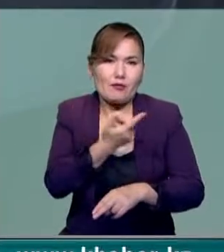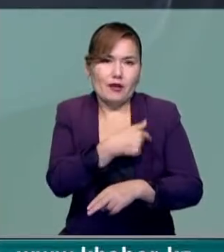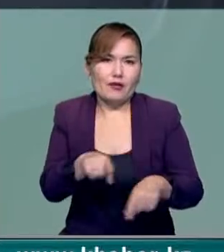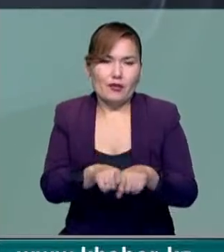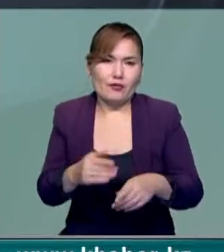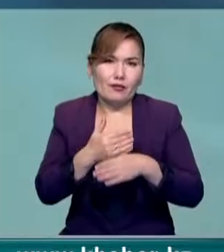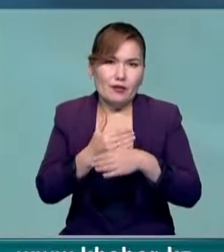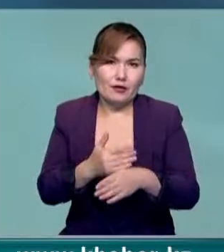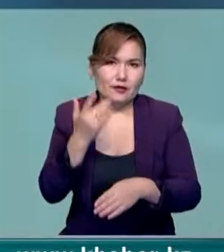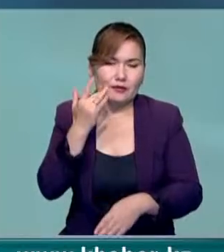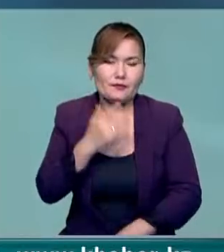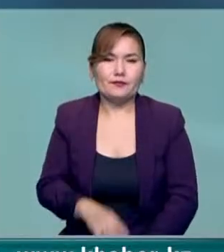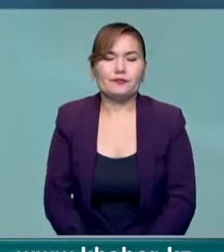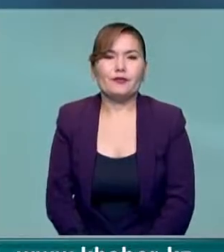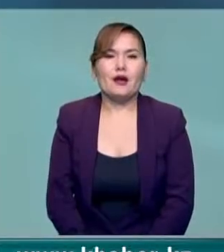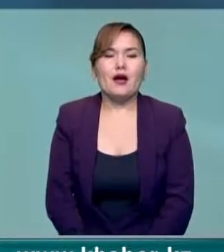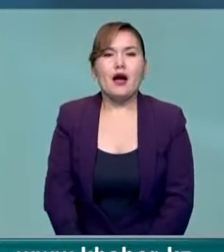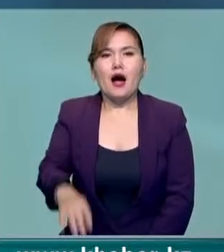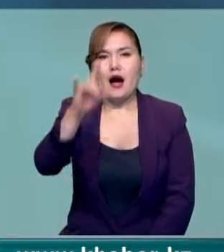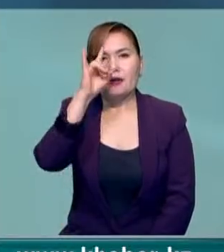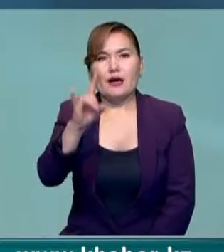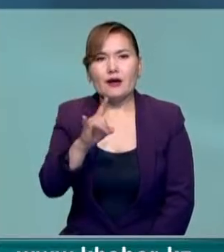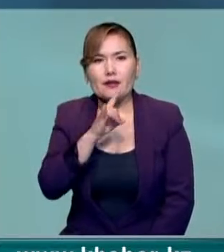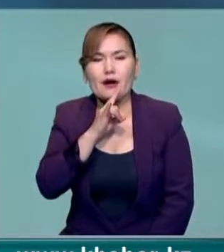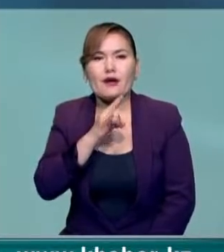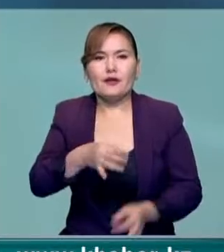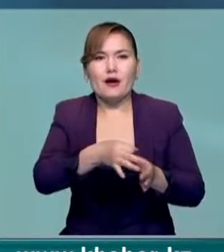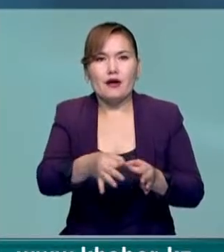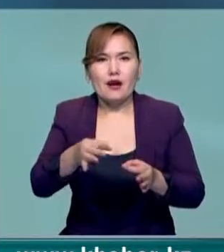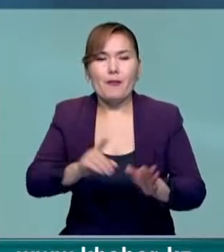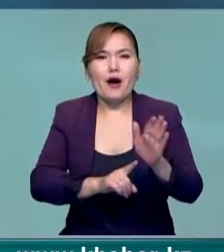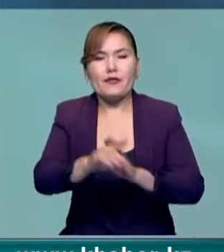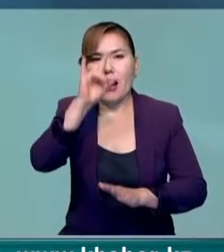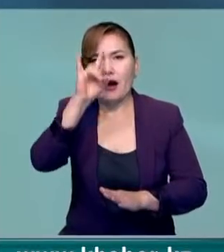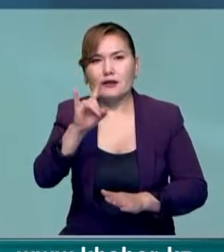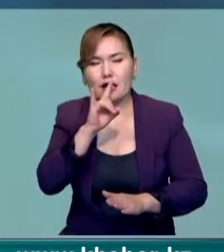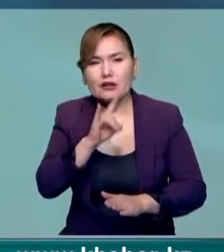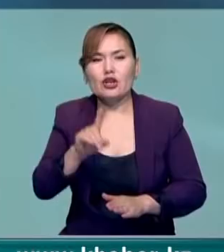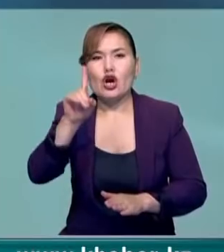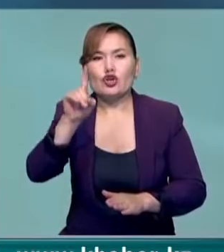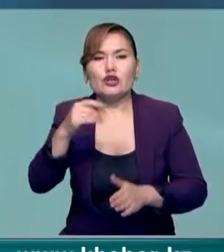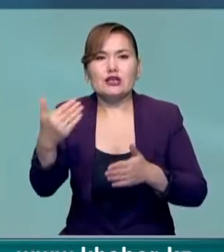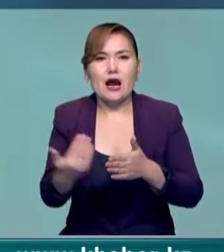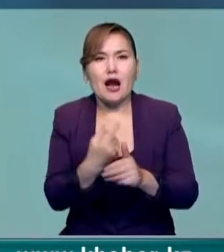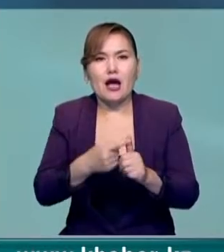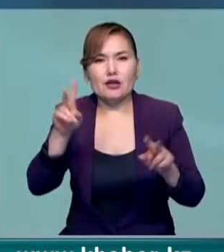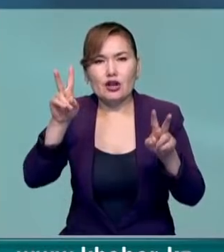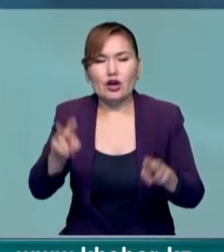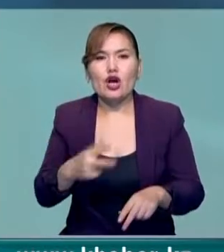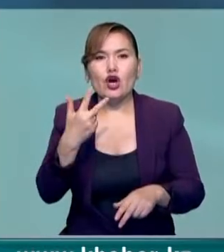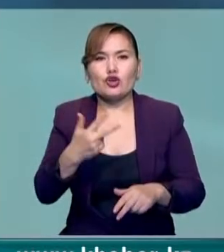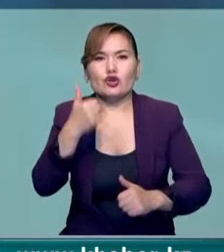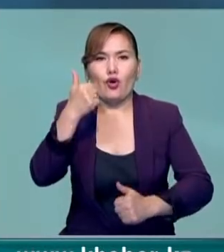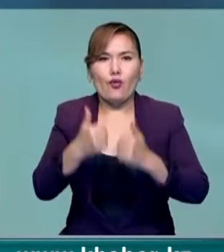істедік. Хабарымызды жалғастырамыз. Елімізде басталған Қазақстанның 100 жаңа есімі жобасының 3-ші кезеңіне